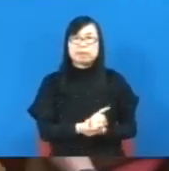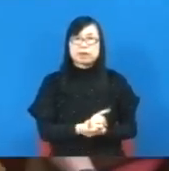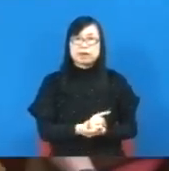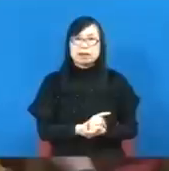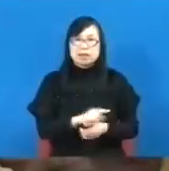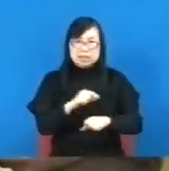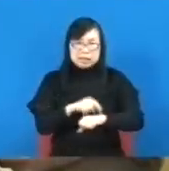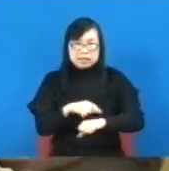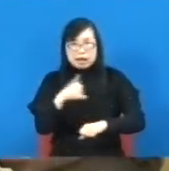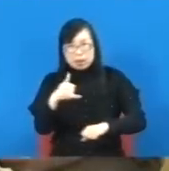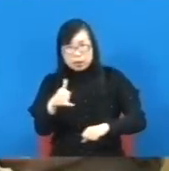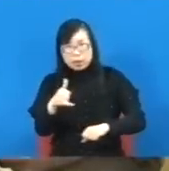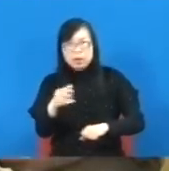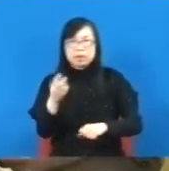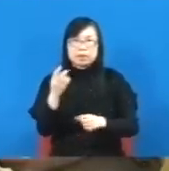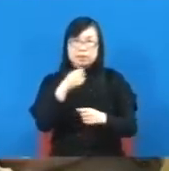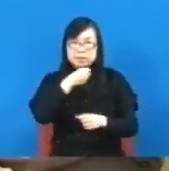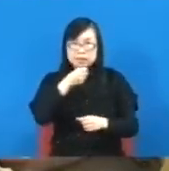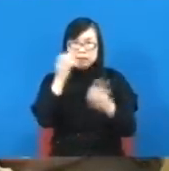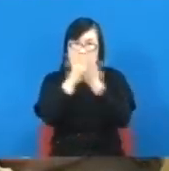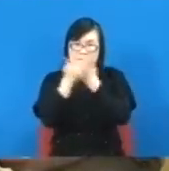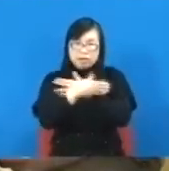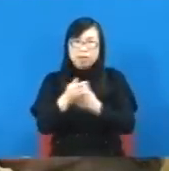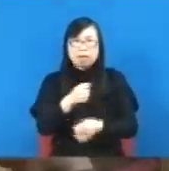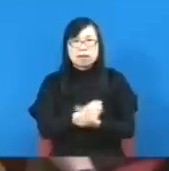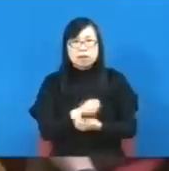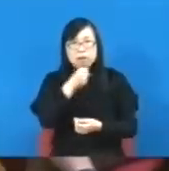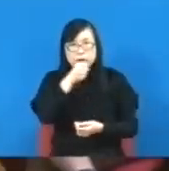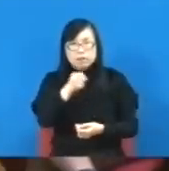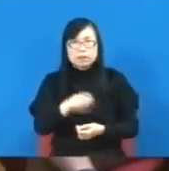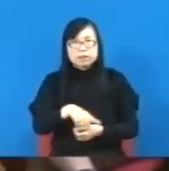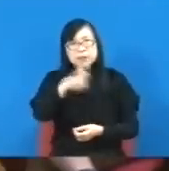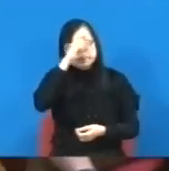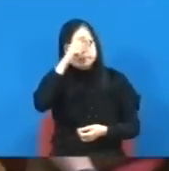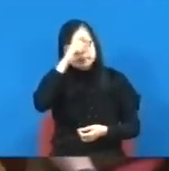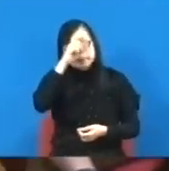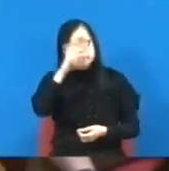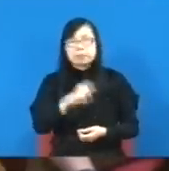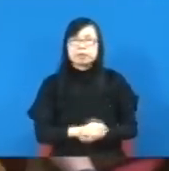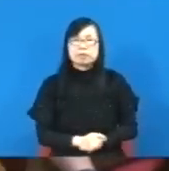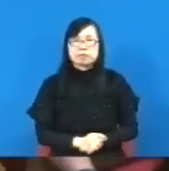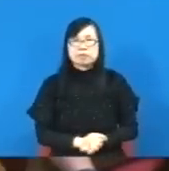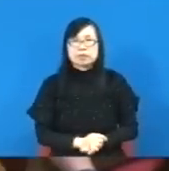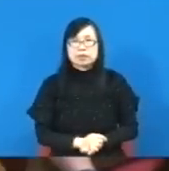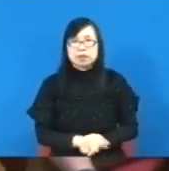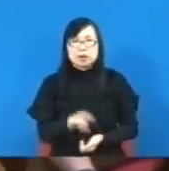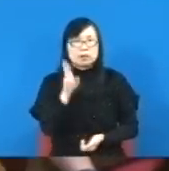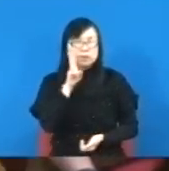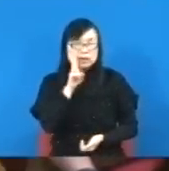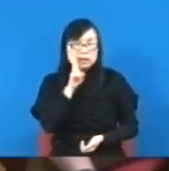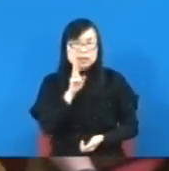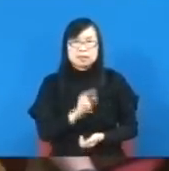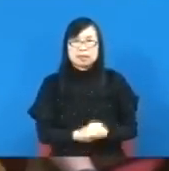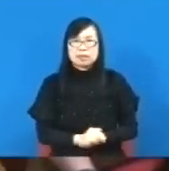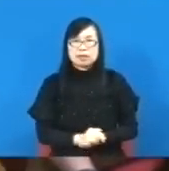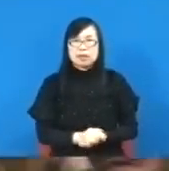久唔久去一次電視台接受訪問，已經係畢生難忘經驗嚟。 幾難得我先上到一次電視， 即係等於有